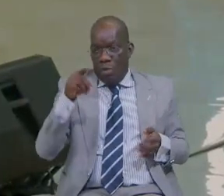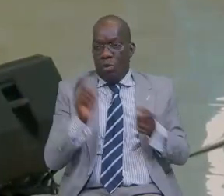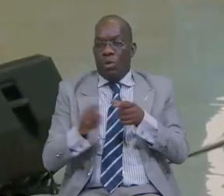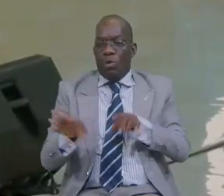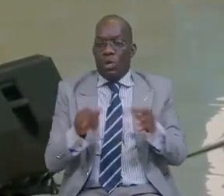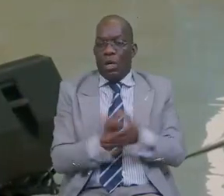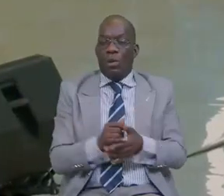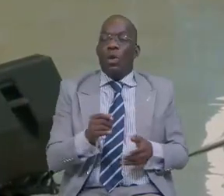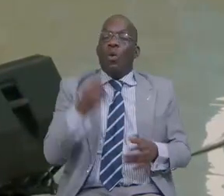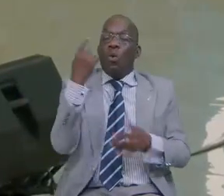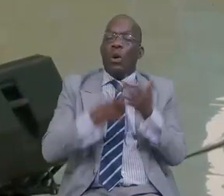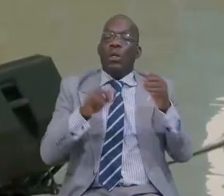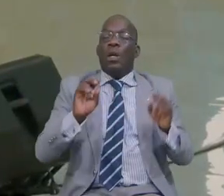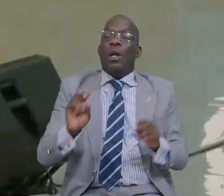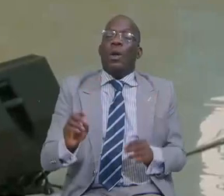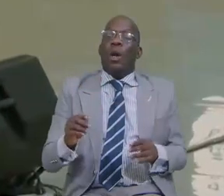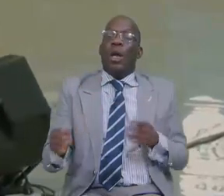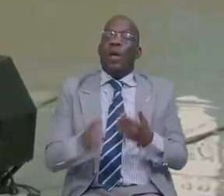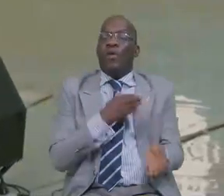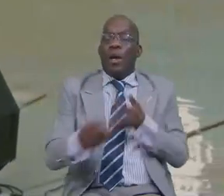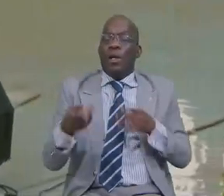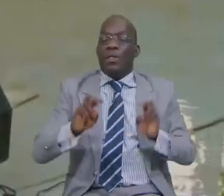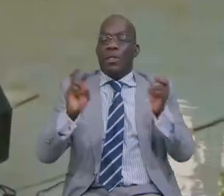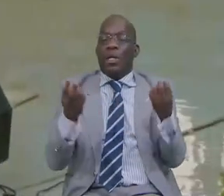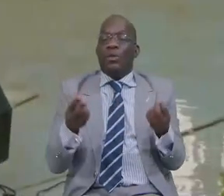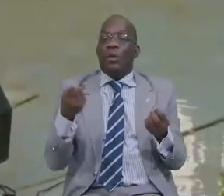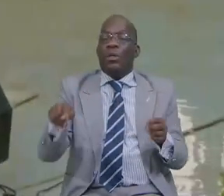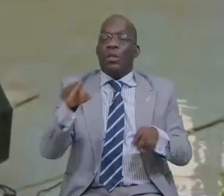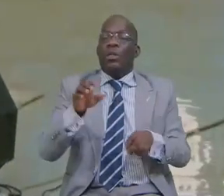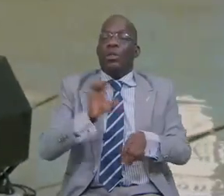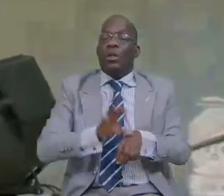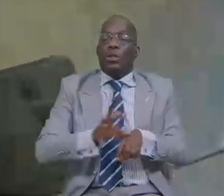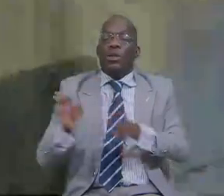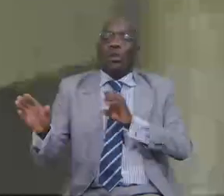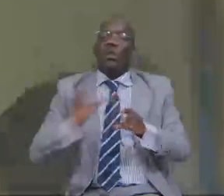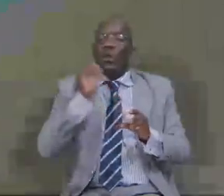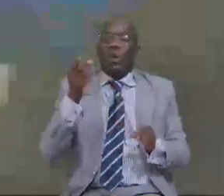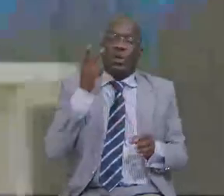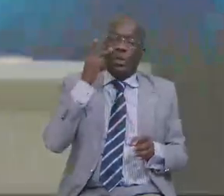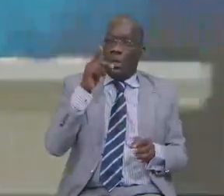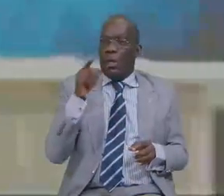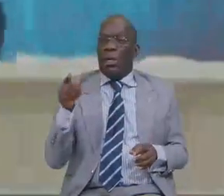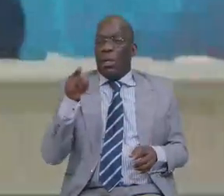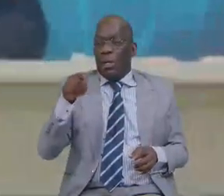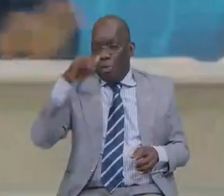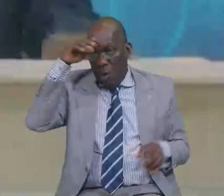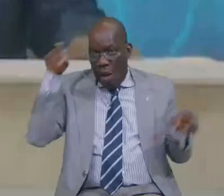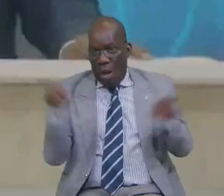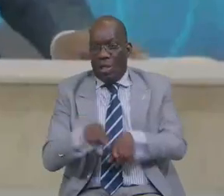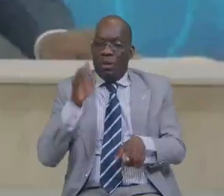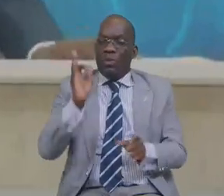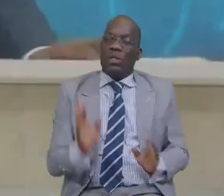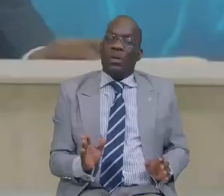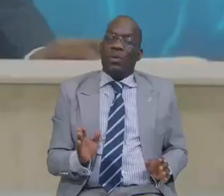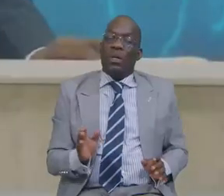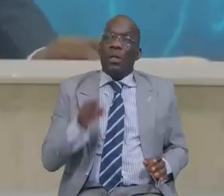quel que soit son titre. L'Église ne le voyait pas comme un évangéliste. Cependant, il est allé en